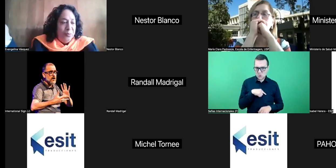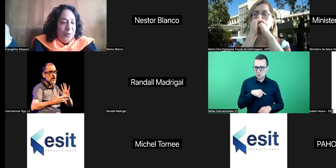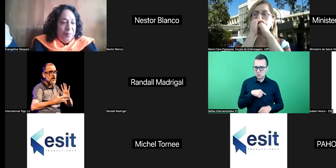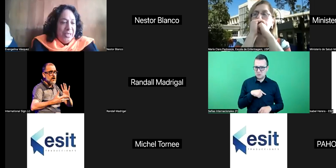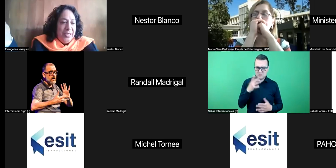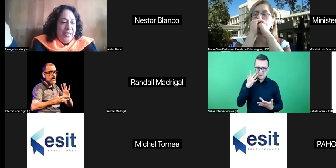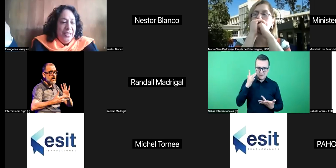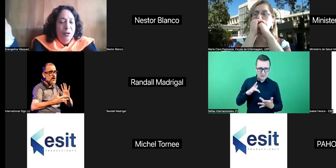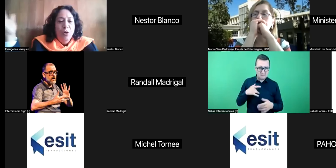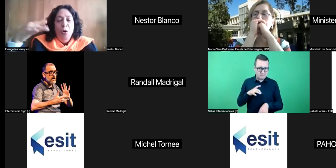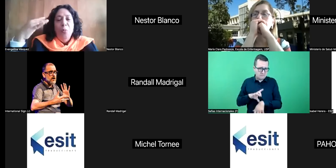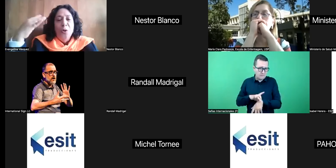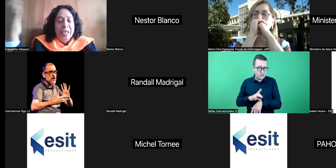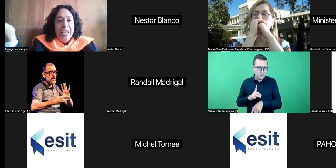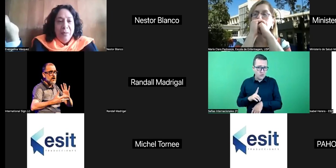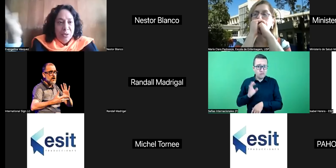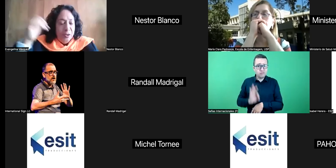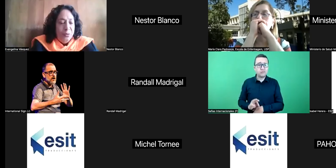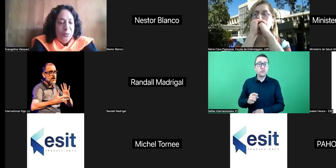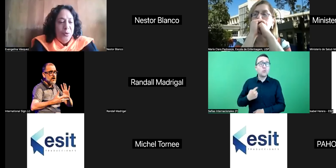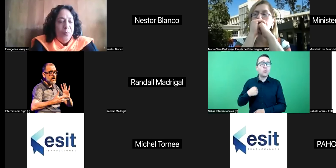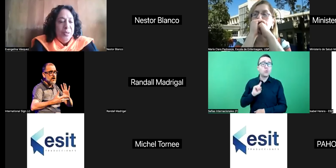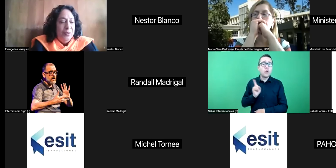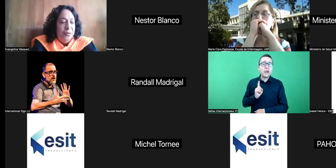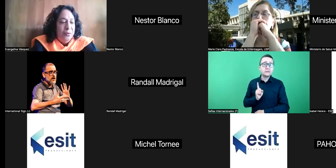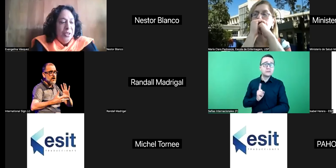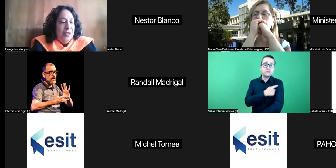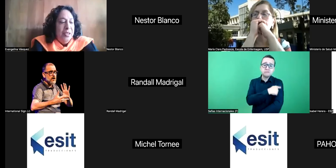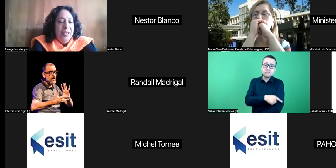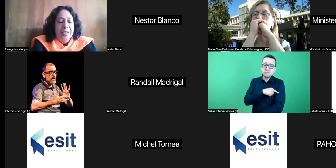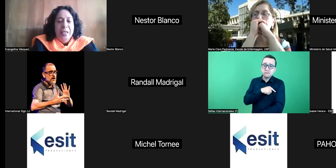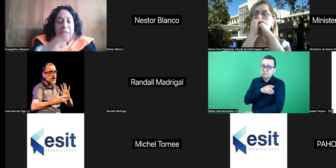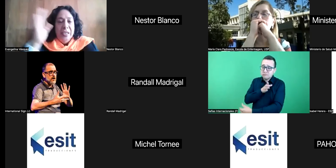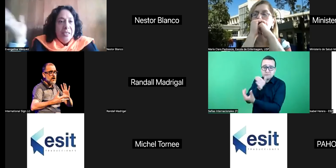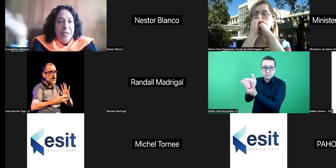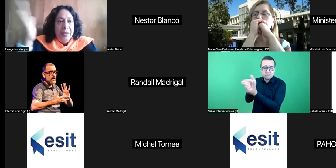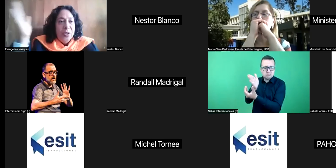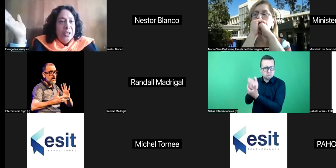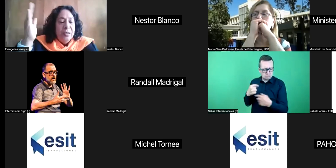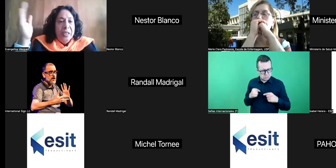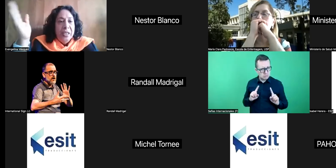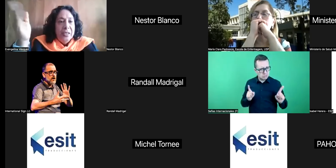qu'on croit qu'on n'est pas patient juste parce que là, aujourd'hui, on n'est pas patient.